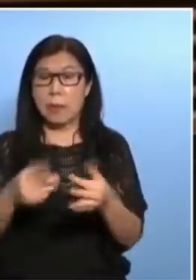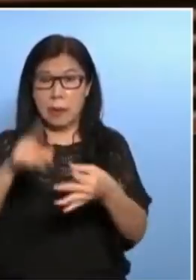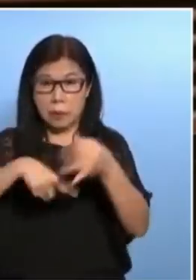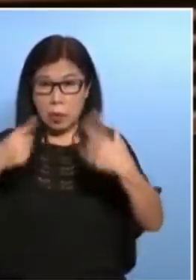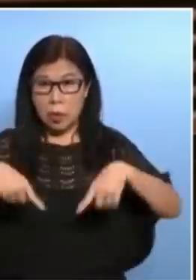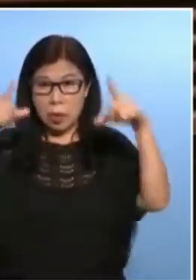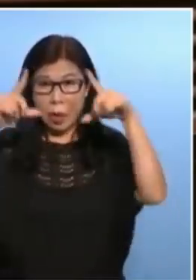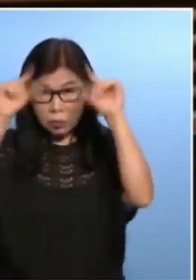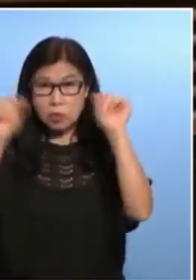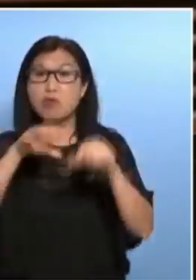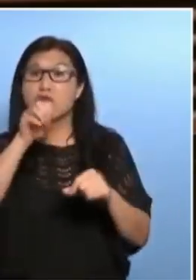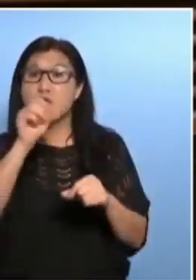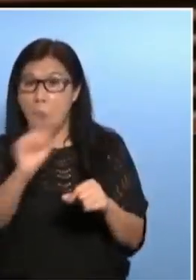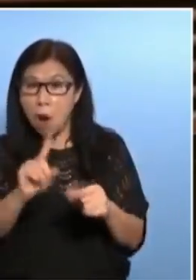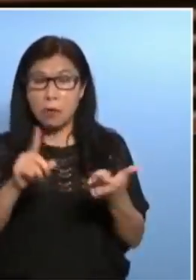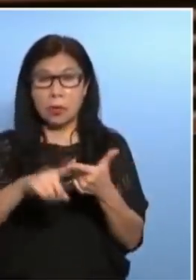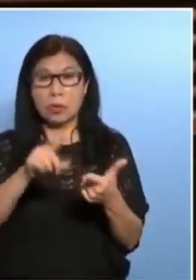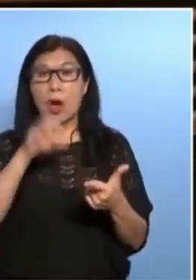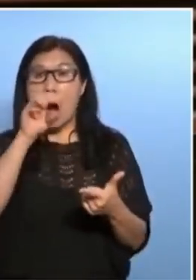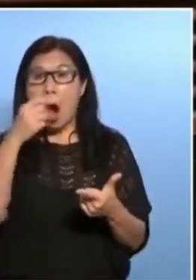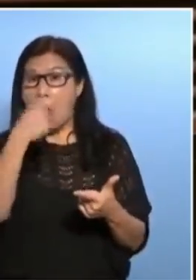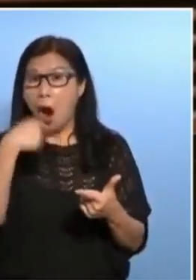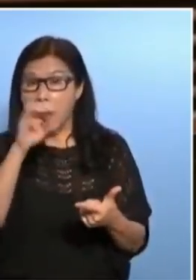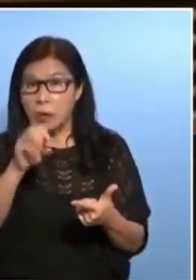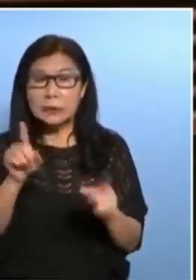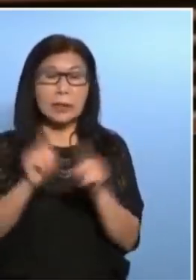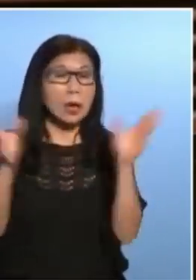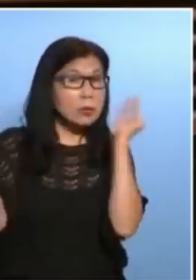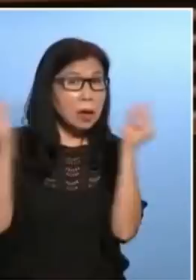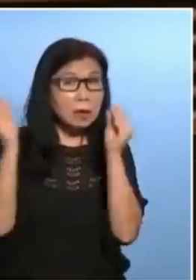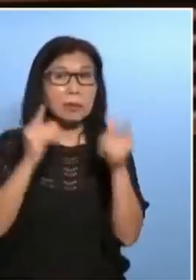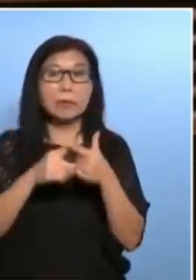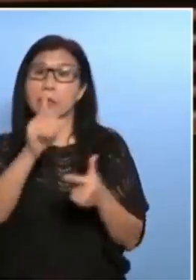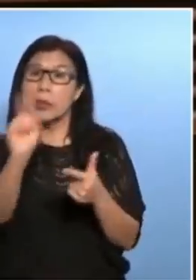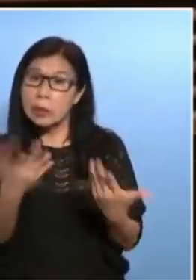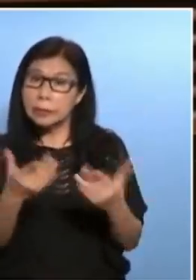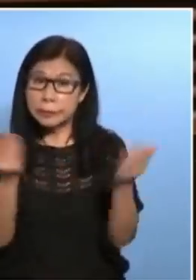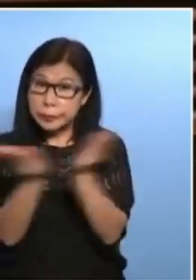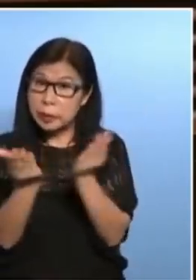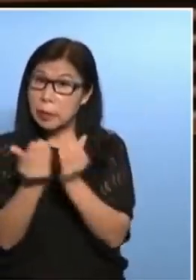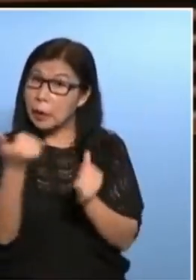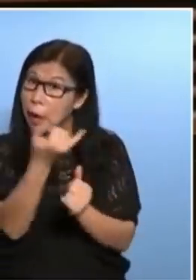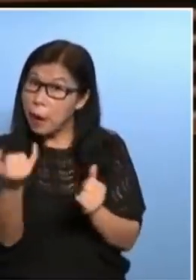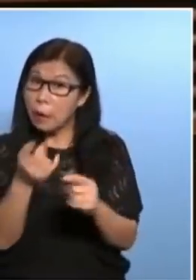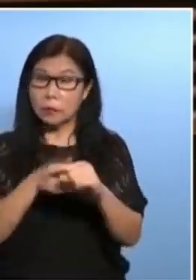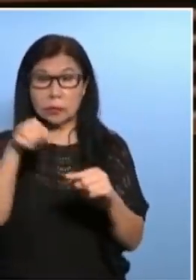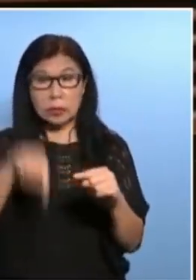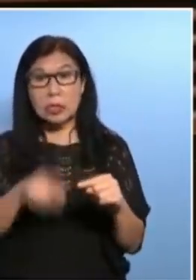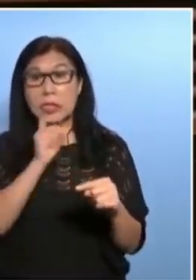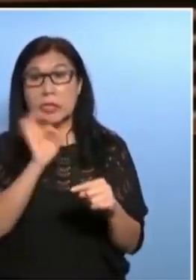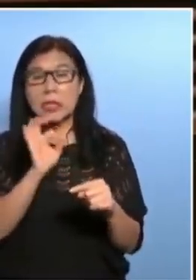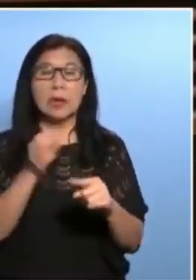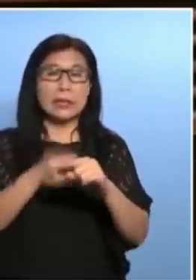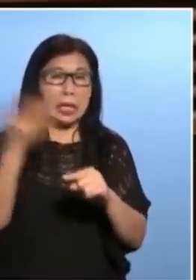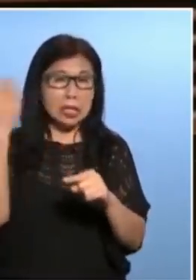月娥口講的和她口講的這種聆聽究竟是否事實呢？究竟他有没有吸